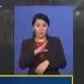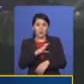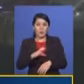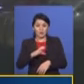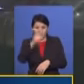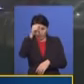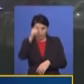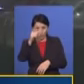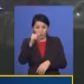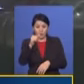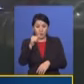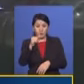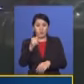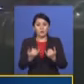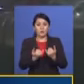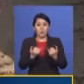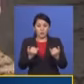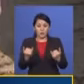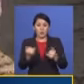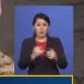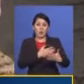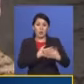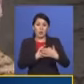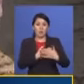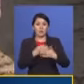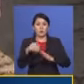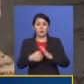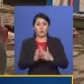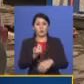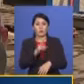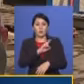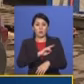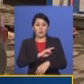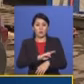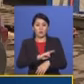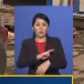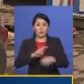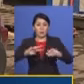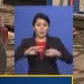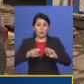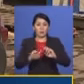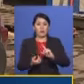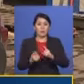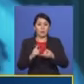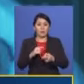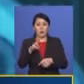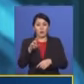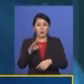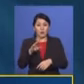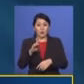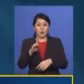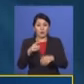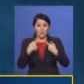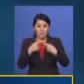қыркүйектен бастап бұл сектордың беті бері қарап, белсенді түрде қайта жандана бастады. Ахуал оңалып келеді. Тамызбен салыстырсақ,